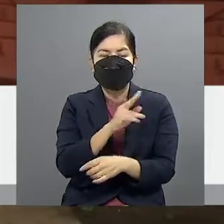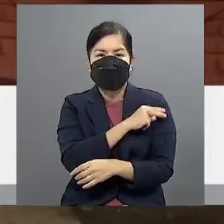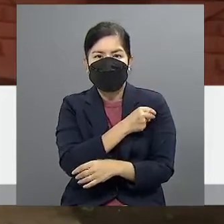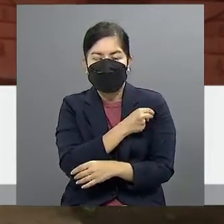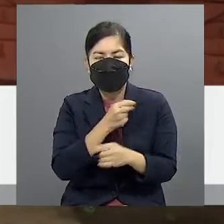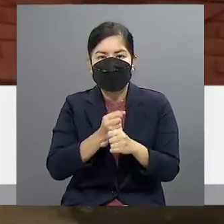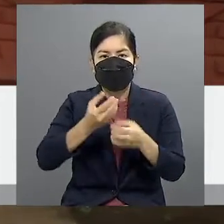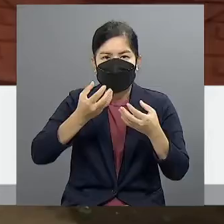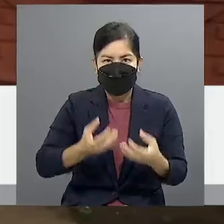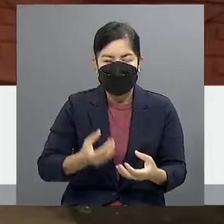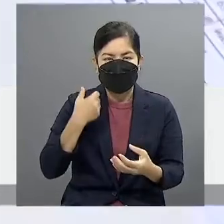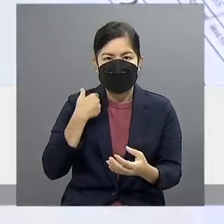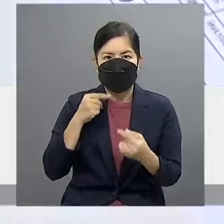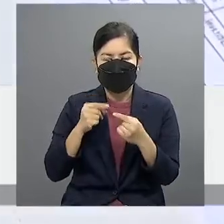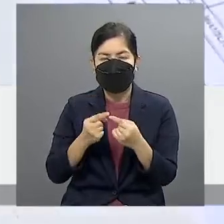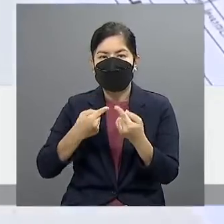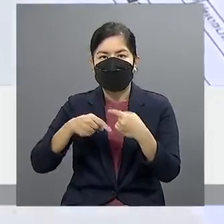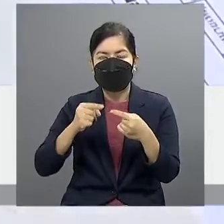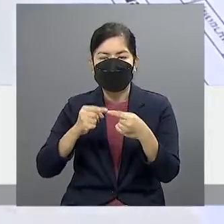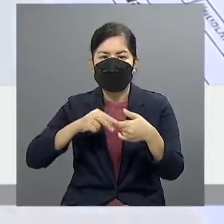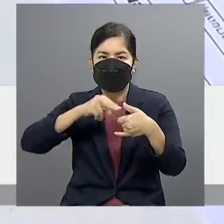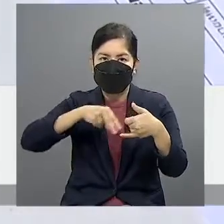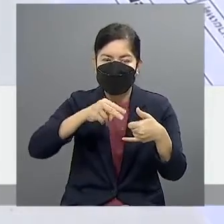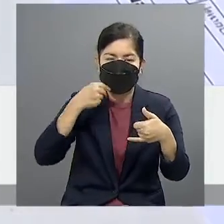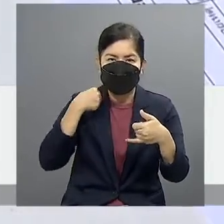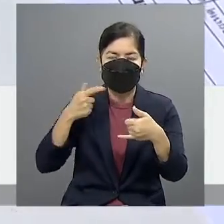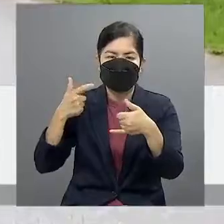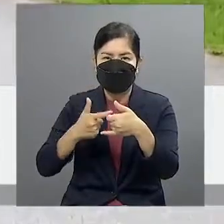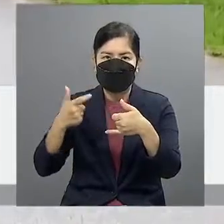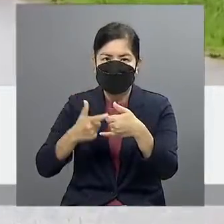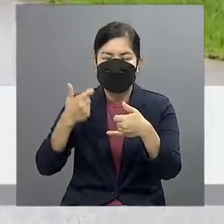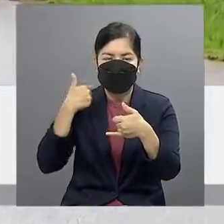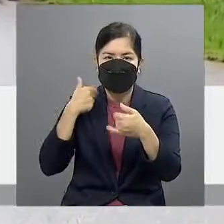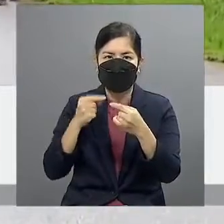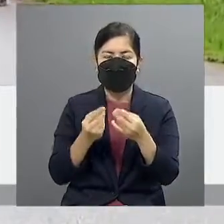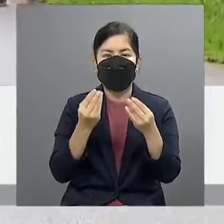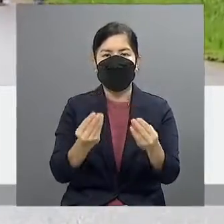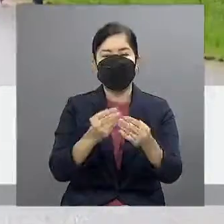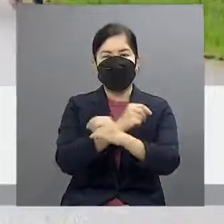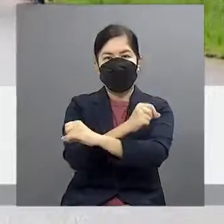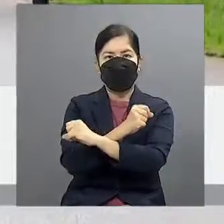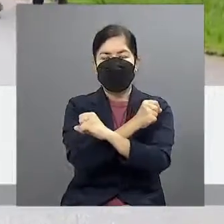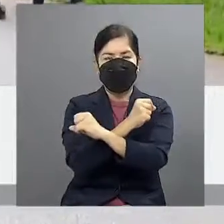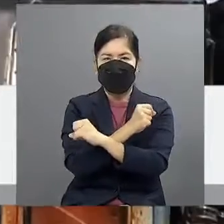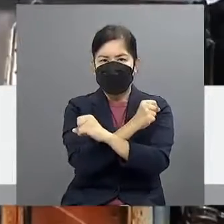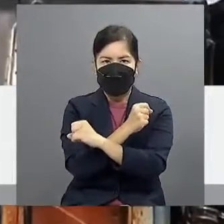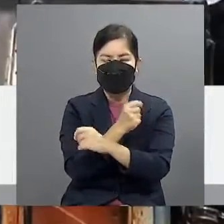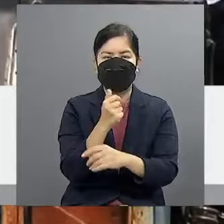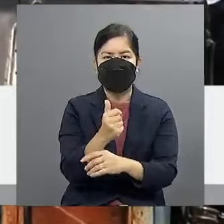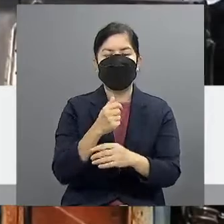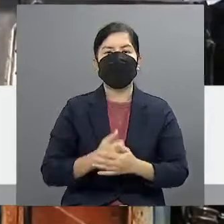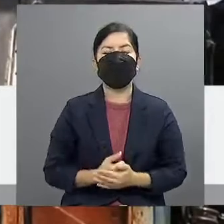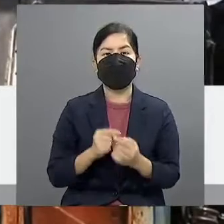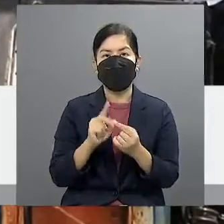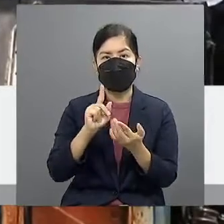การเร่งฉีดวัคซีนให้ครอบคลุมร้อยละ70เพื่อให้เกิดภูมิคุ้มกันหมู่ภายในเดือนตุลาคมนี้จากข้อมูลนะคะก็พบว่าจังหวัด